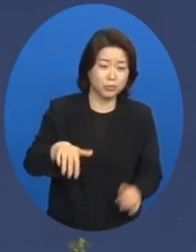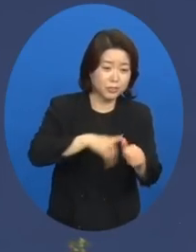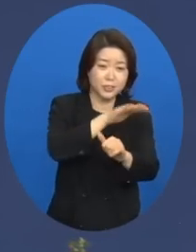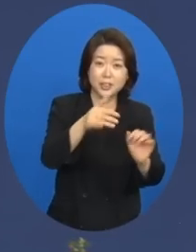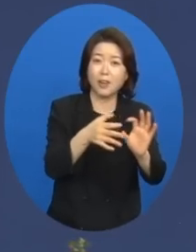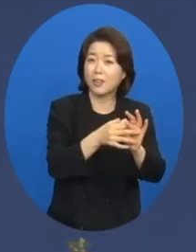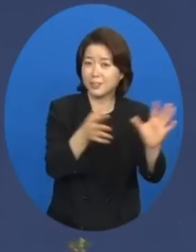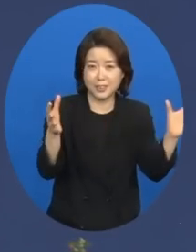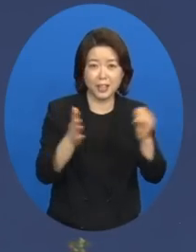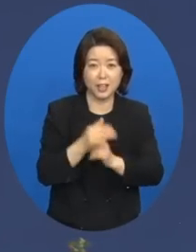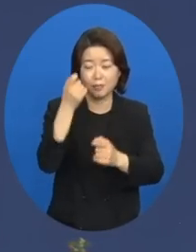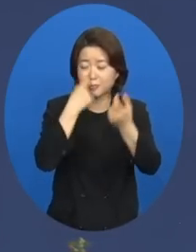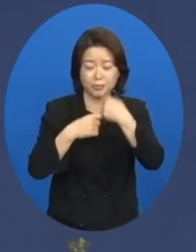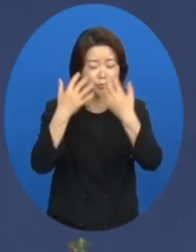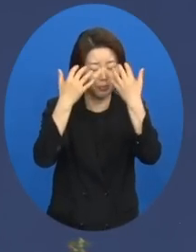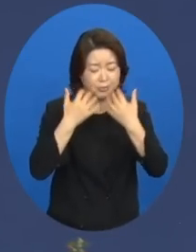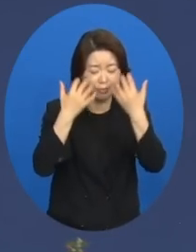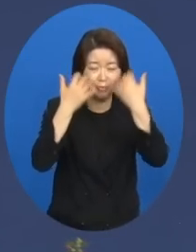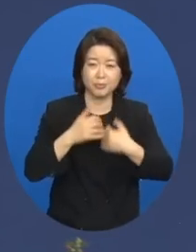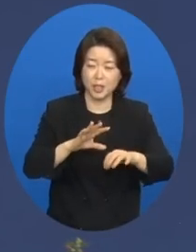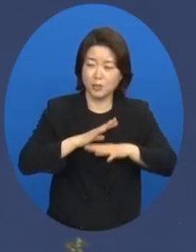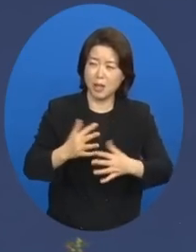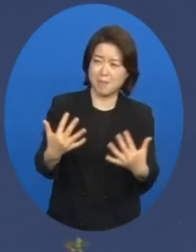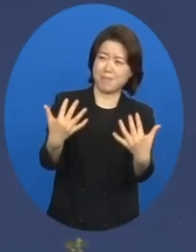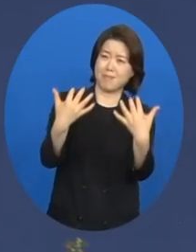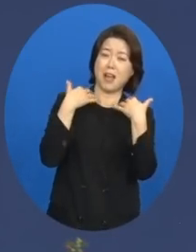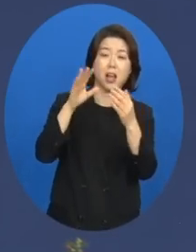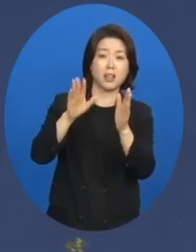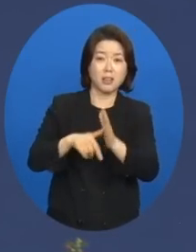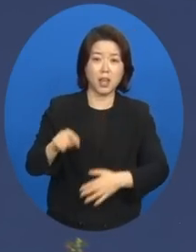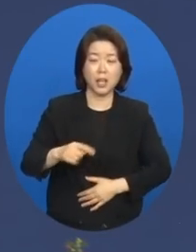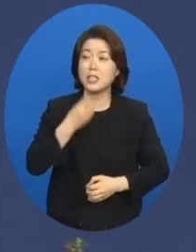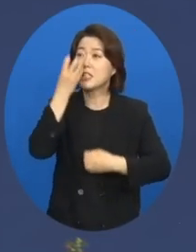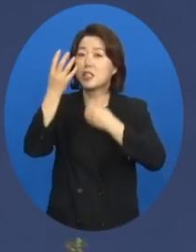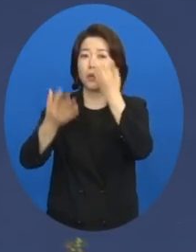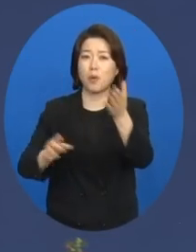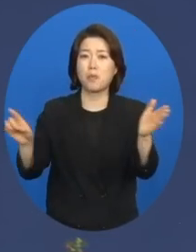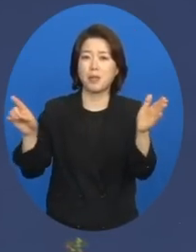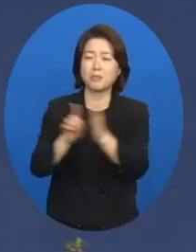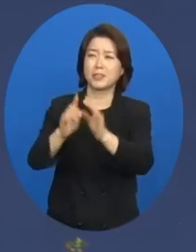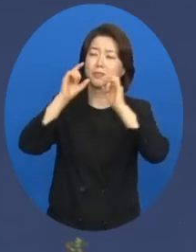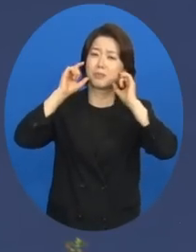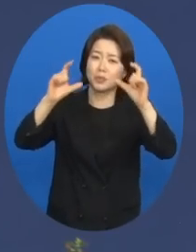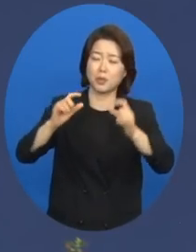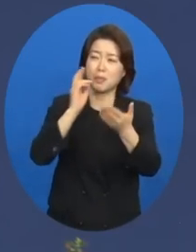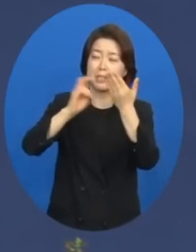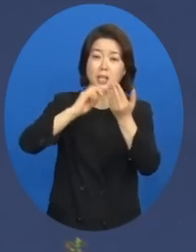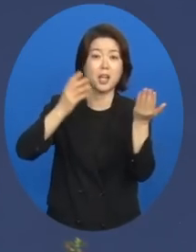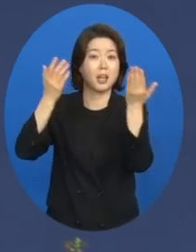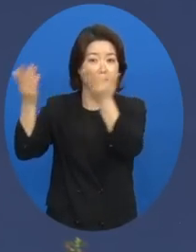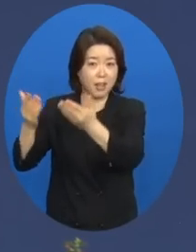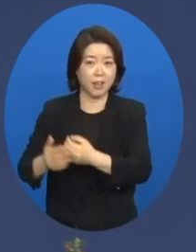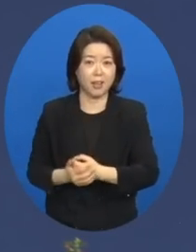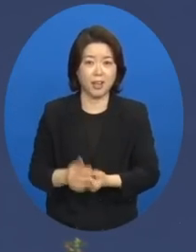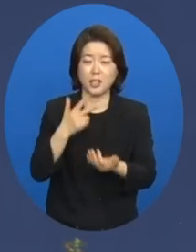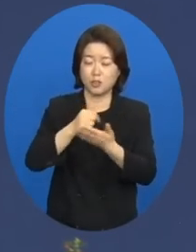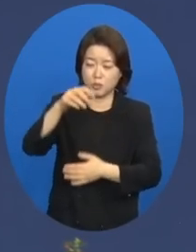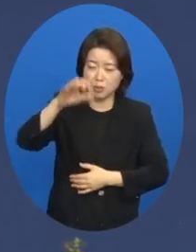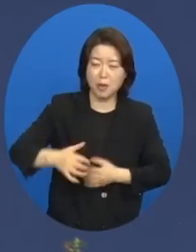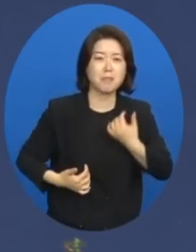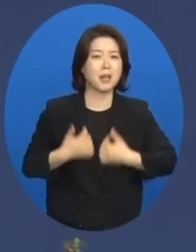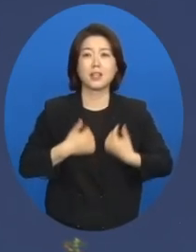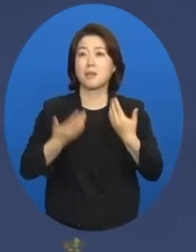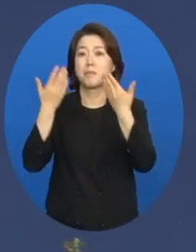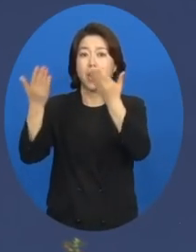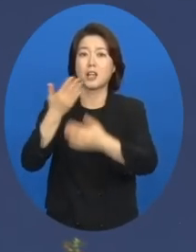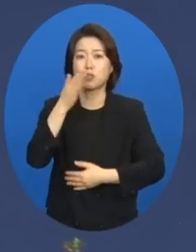상황에든지 눈물이 뚝뚝 떨어지고 두려움이 몰려올 때도 이 고백 믿음으로 선포하고 찬양하면서 주님 앞에 기뻐할 수